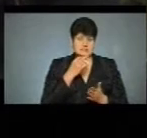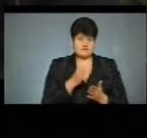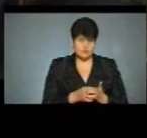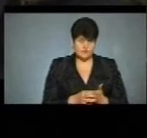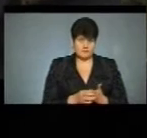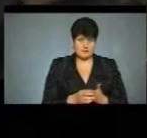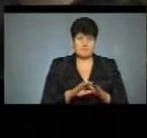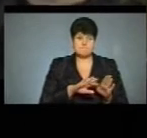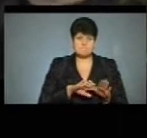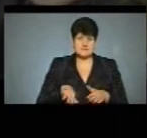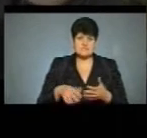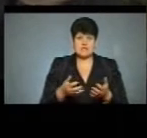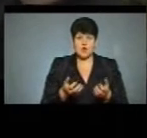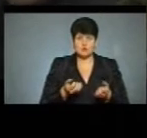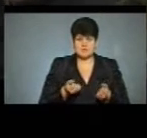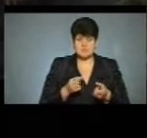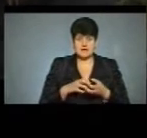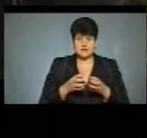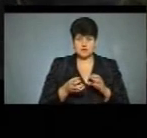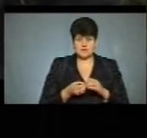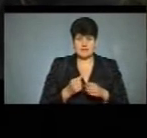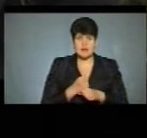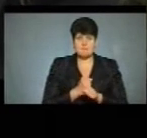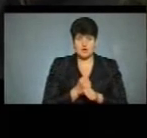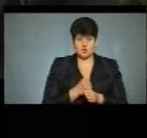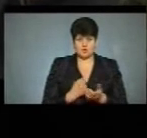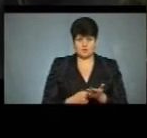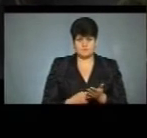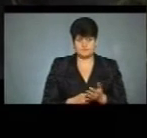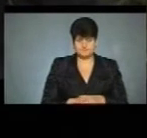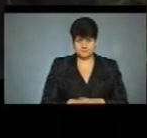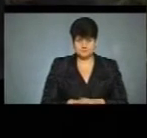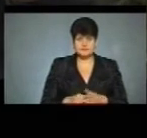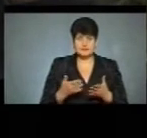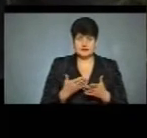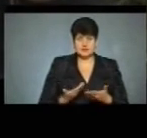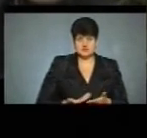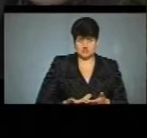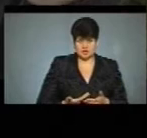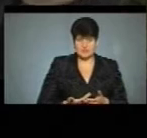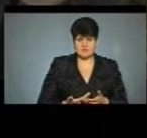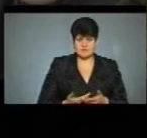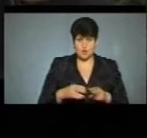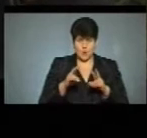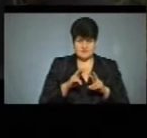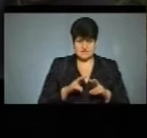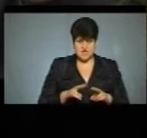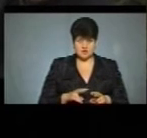ми після отримання результату лабораторного дослідження, де прижиттєве